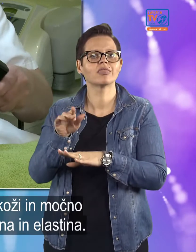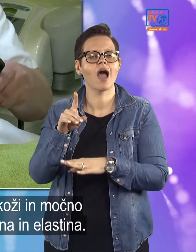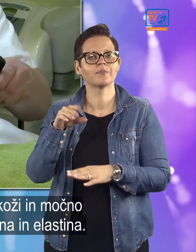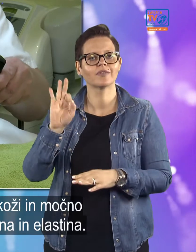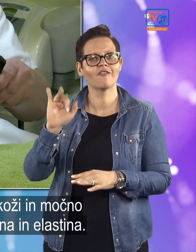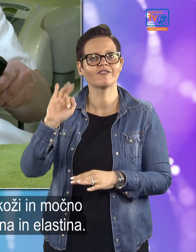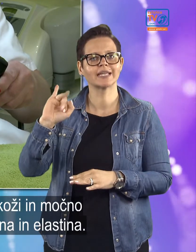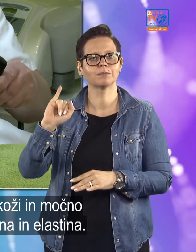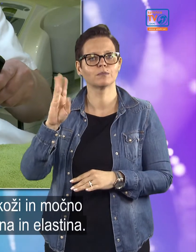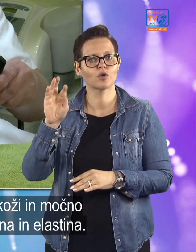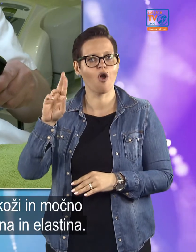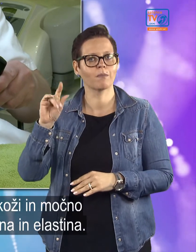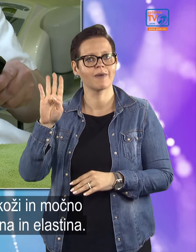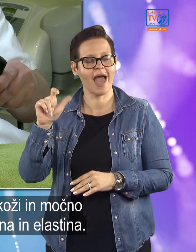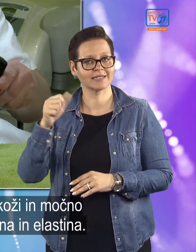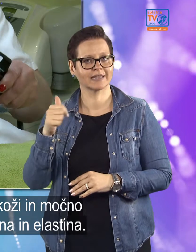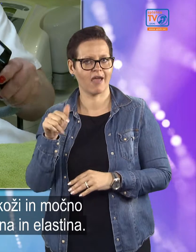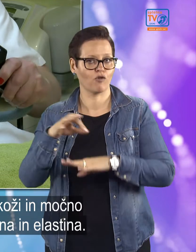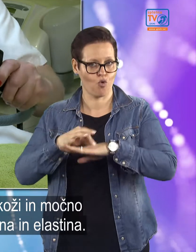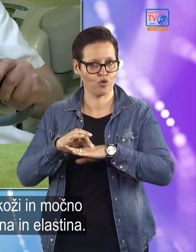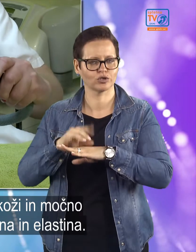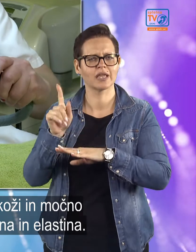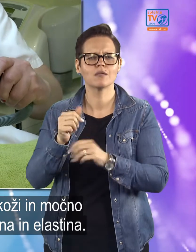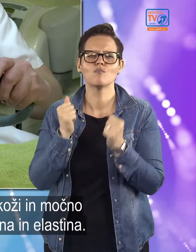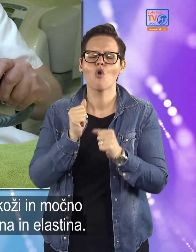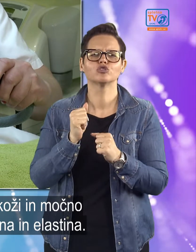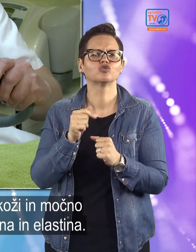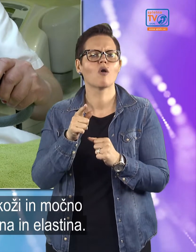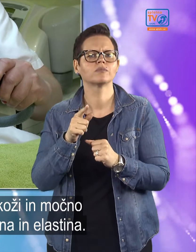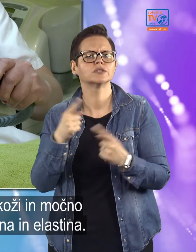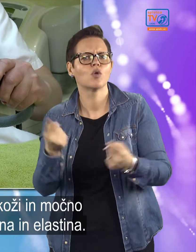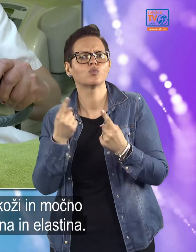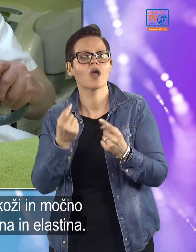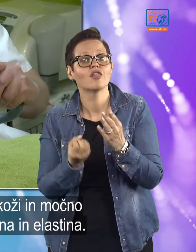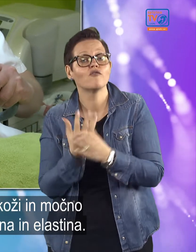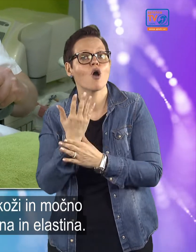v koži in močno spodbuja tvorbo kolagena in elastina.